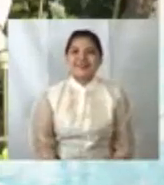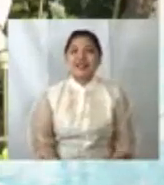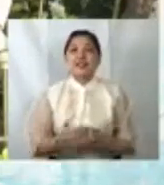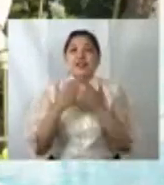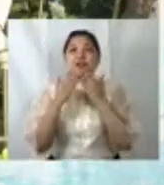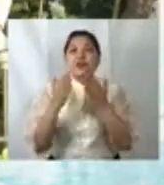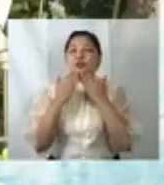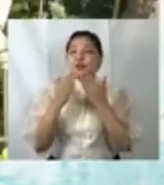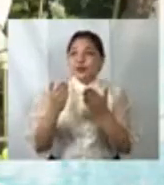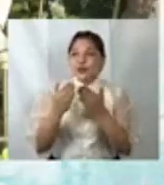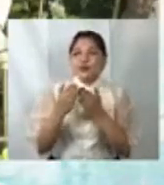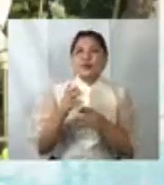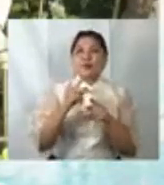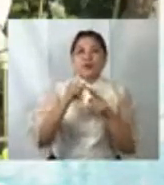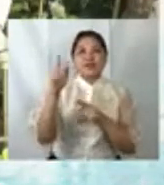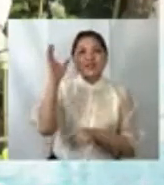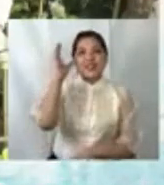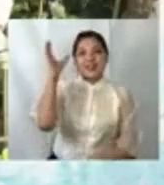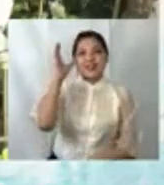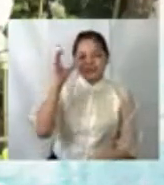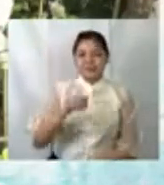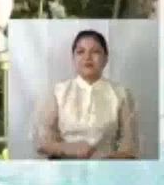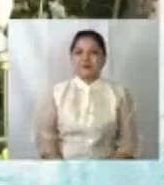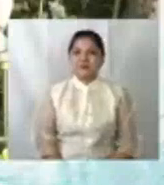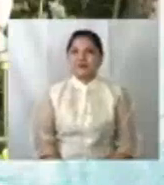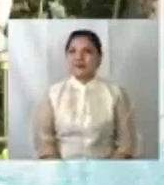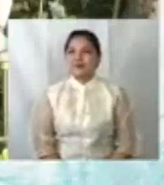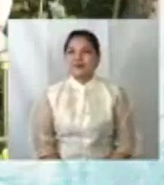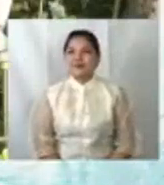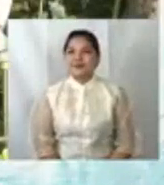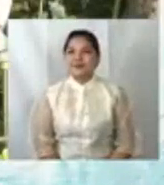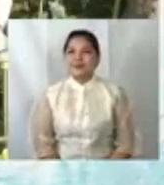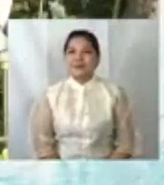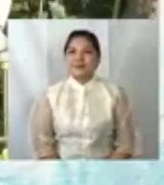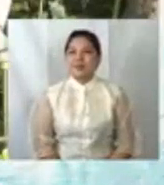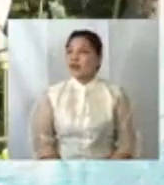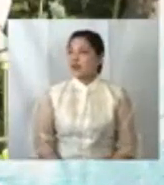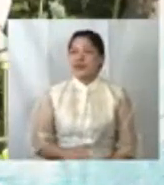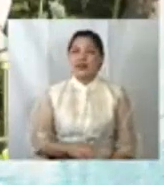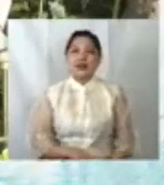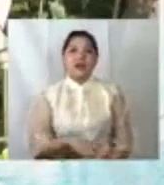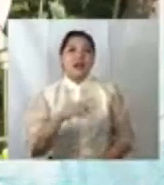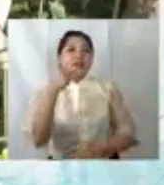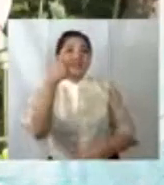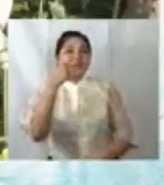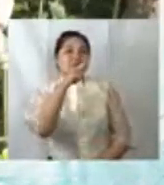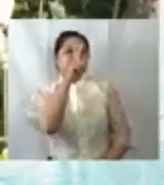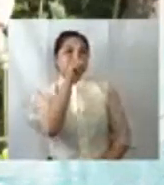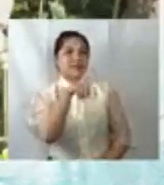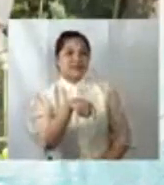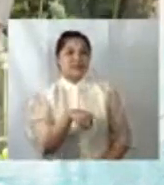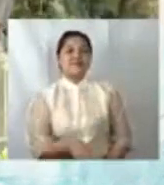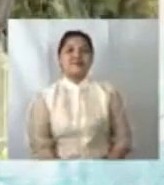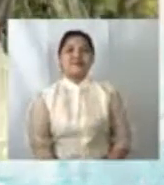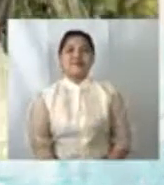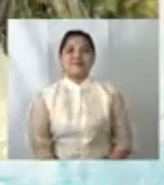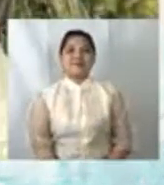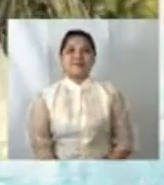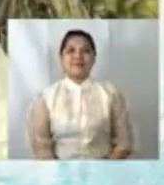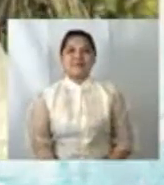Maraming salamat din po, Professor Shaw, Dr. Patagan. Pangalawang katanungan po. Opo.